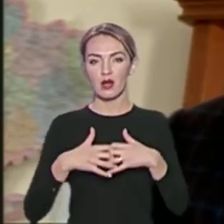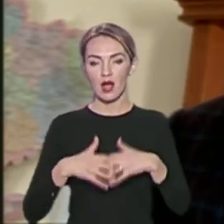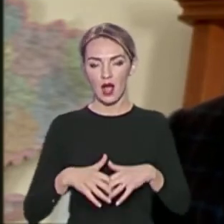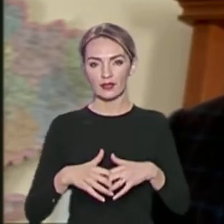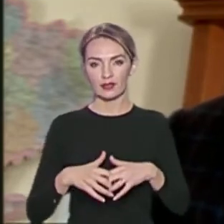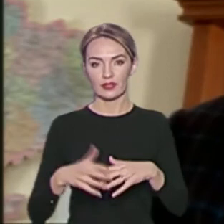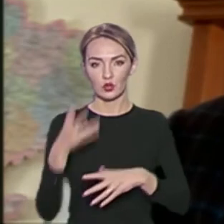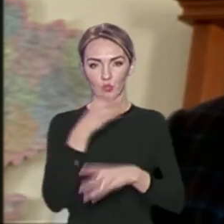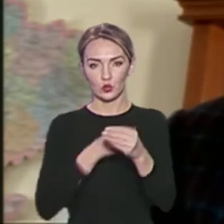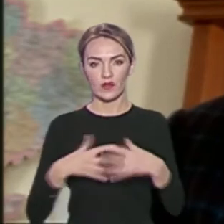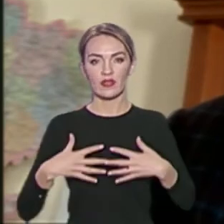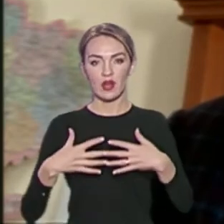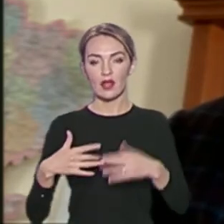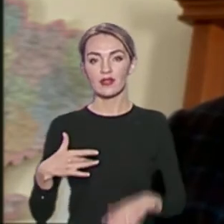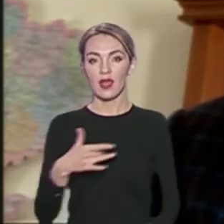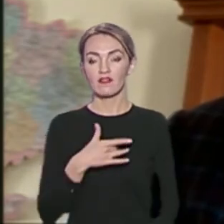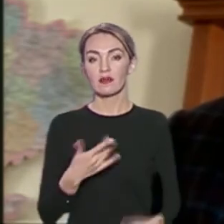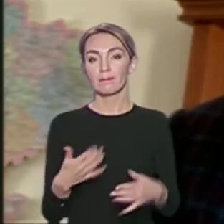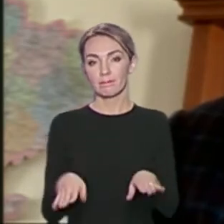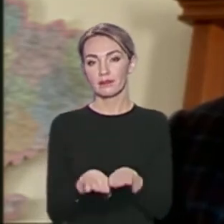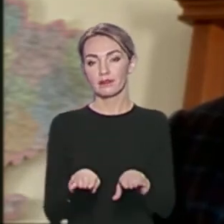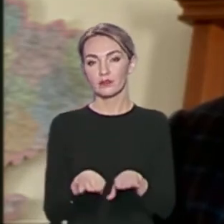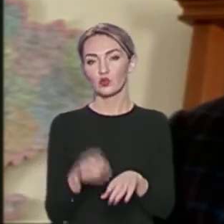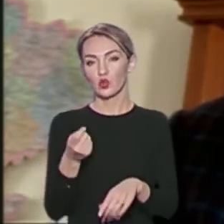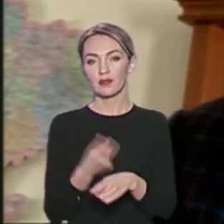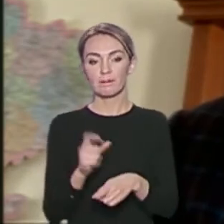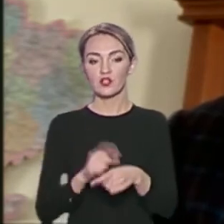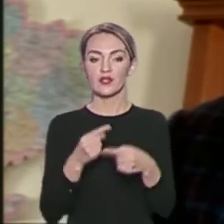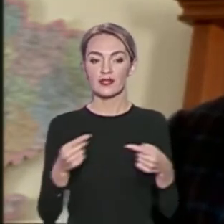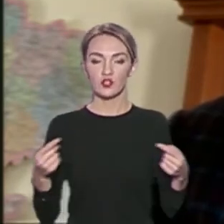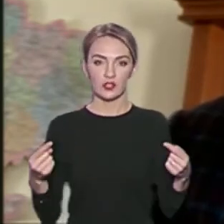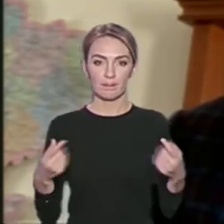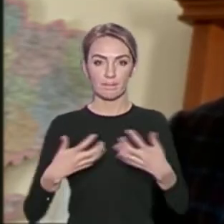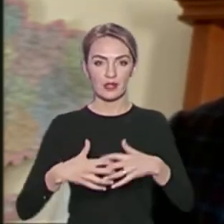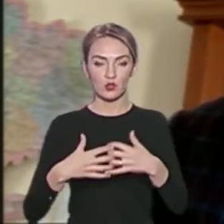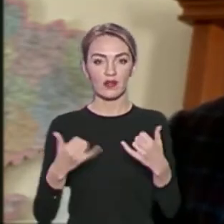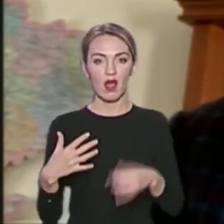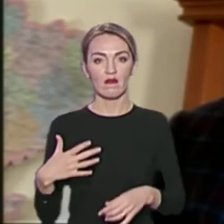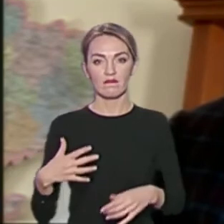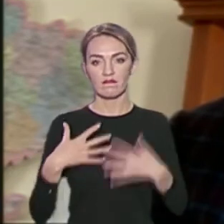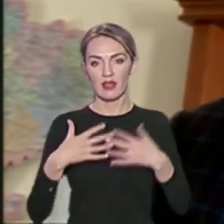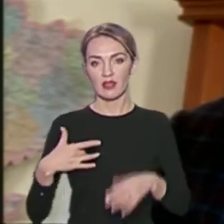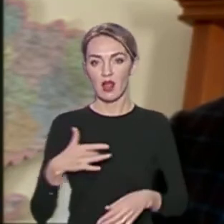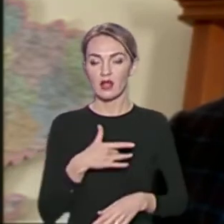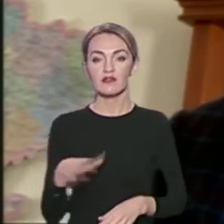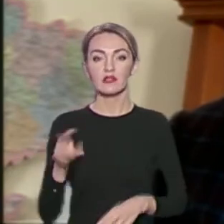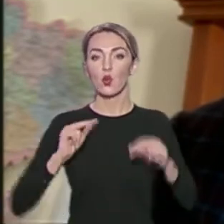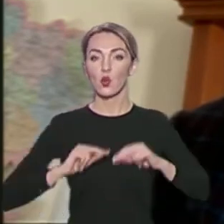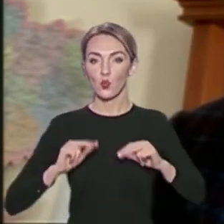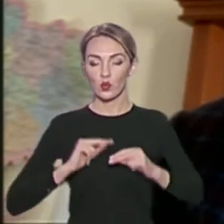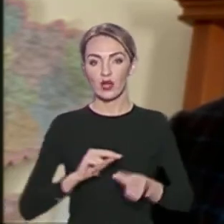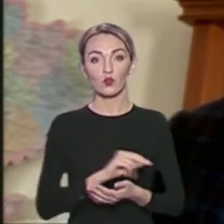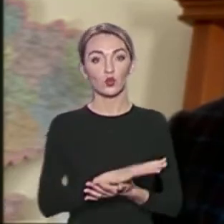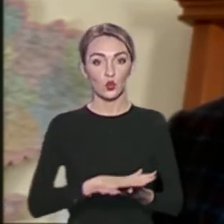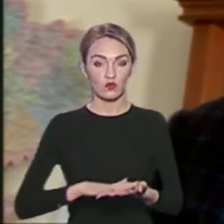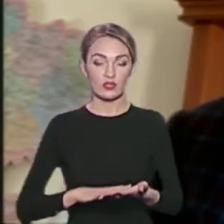і приблизно стільки ж або трохи більше інших пристроїв для вентиляції легень. Тому ця робота